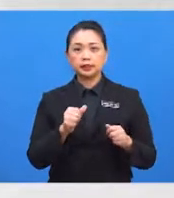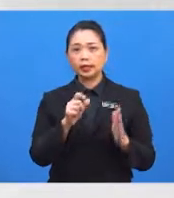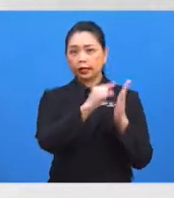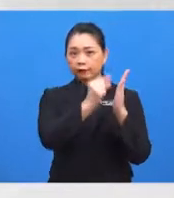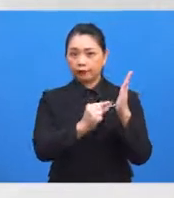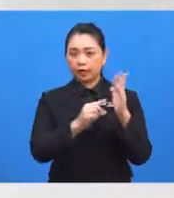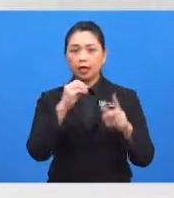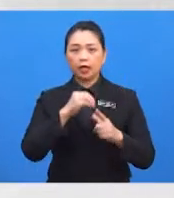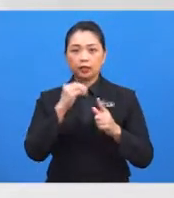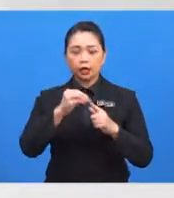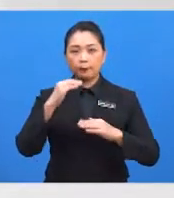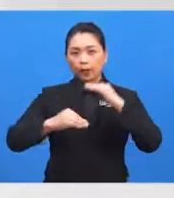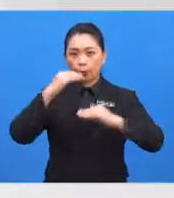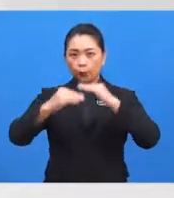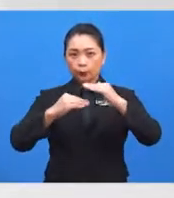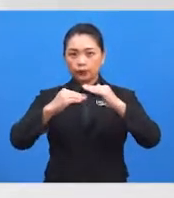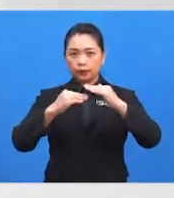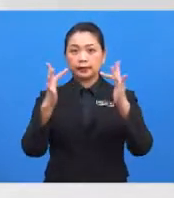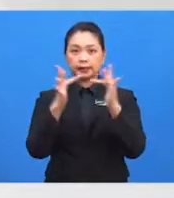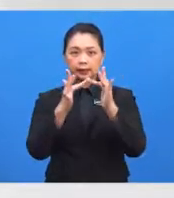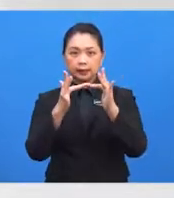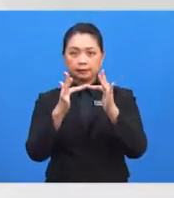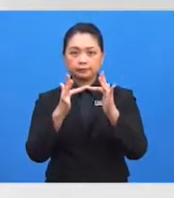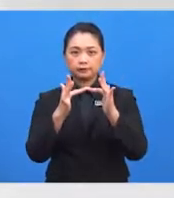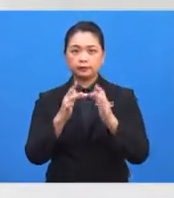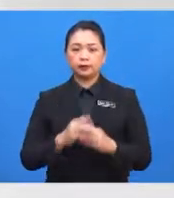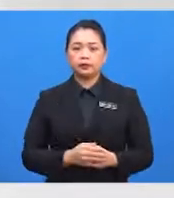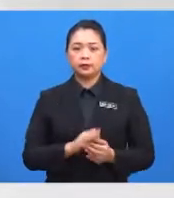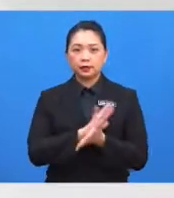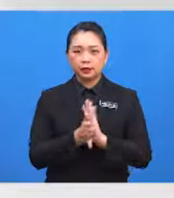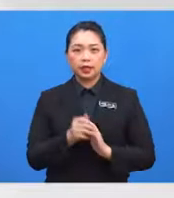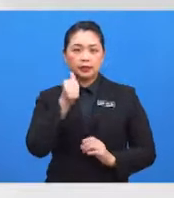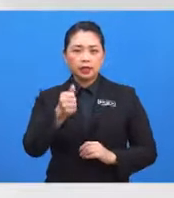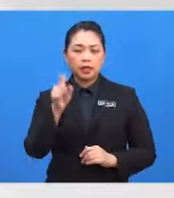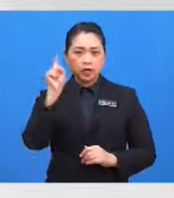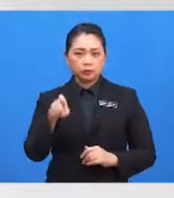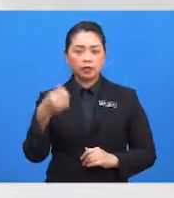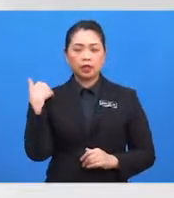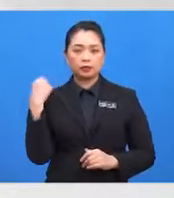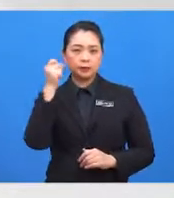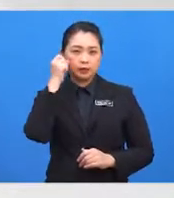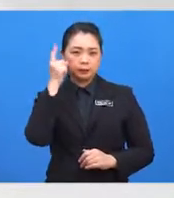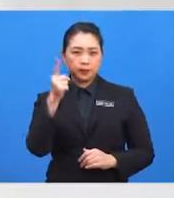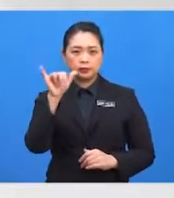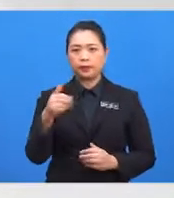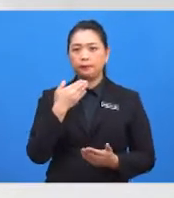web, stakeholder atau pelanggan, maka anda harus mempunyai pemahaman yang baik mengenai